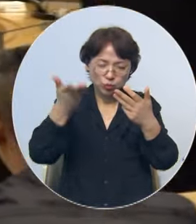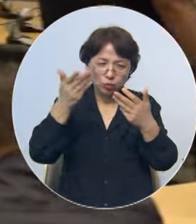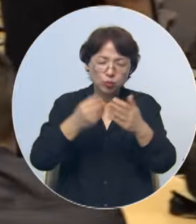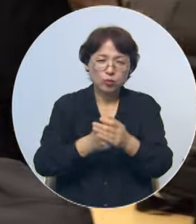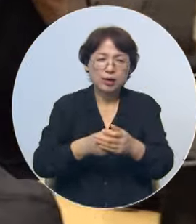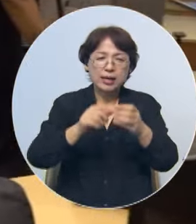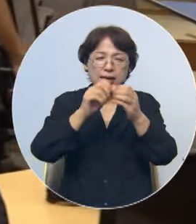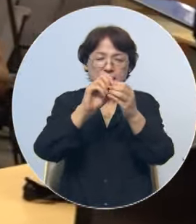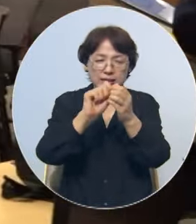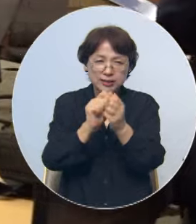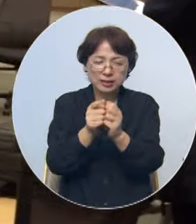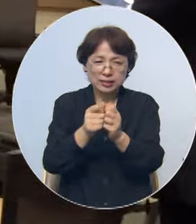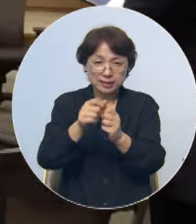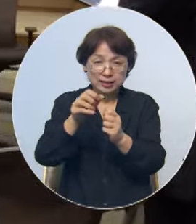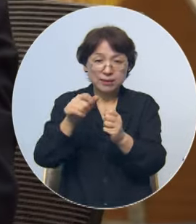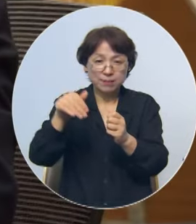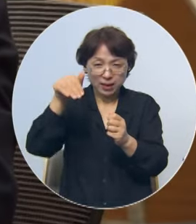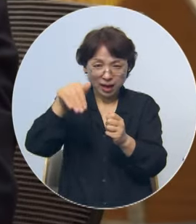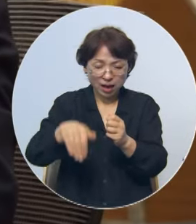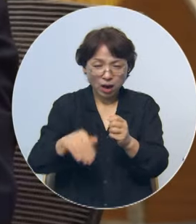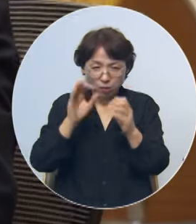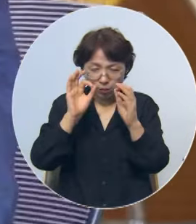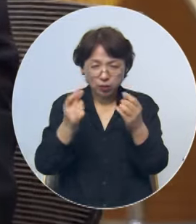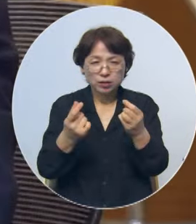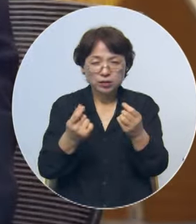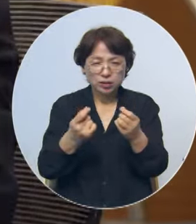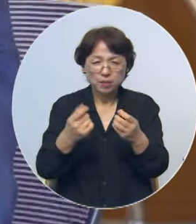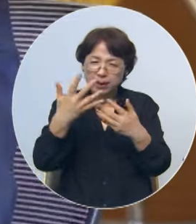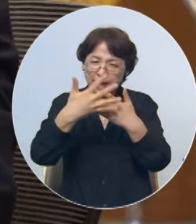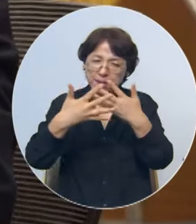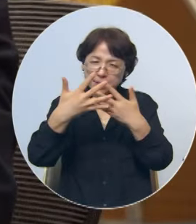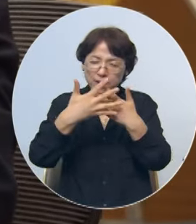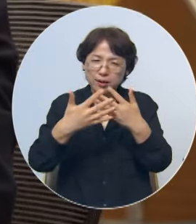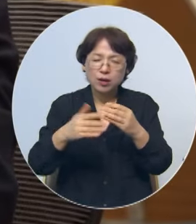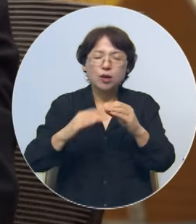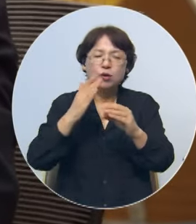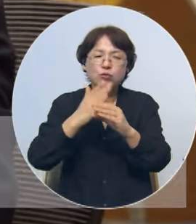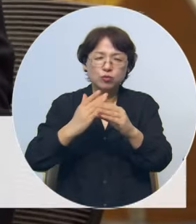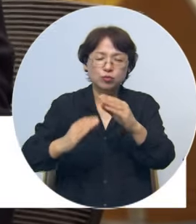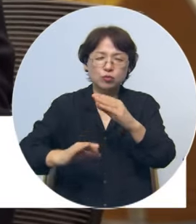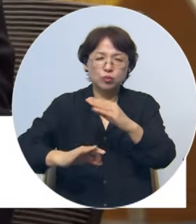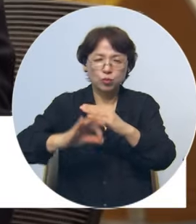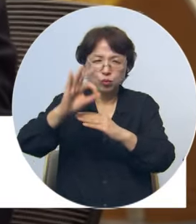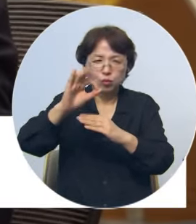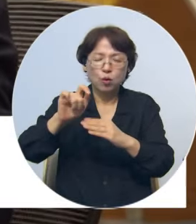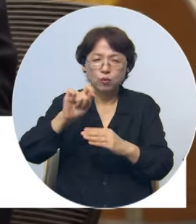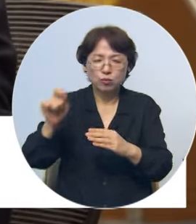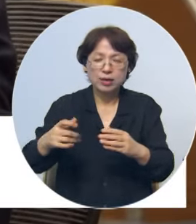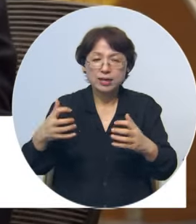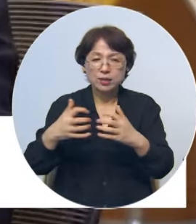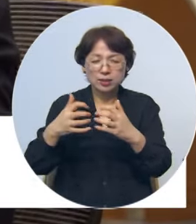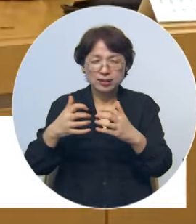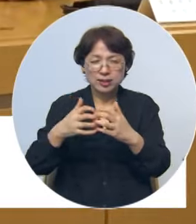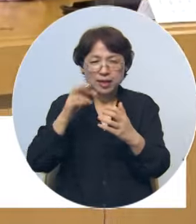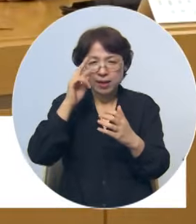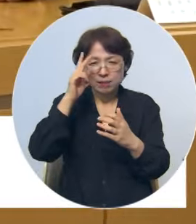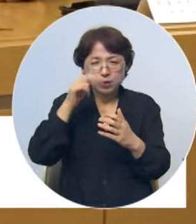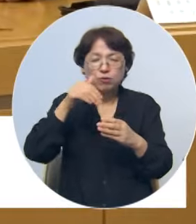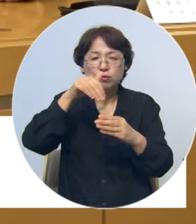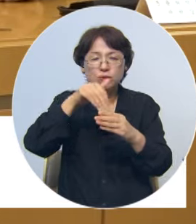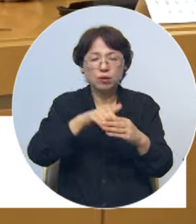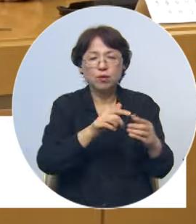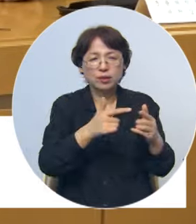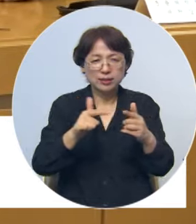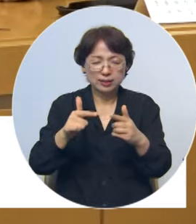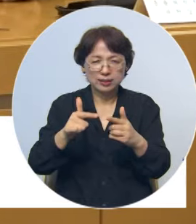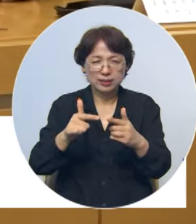보듯 금융시장 변동성 확대 가능성과 중동, 우크라이나 전쟁, 미 대선 등 지정학적 불확실성도